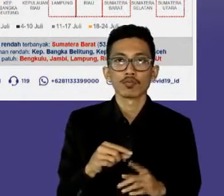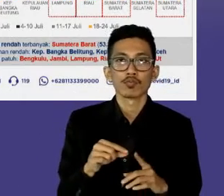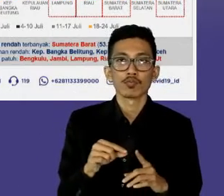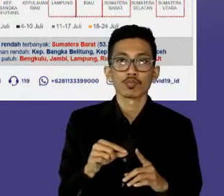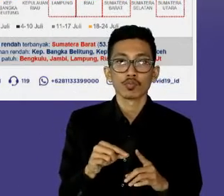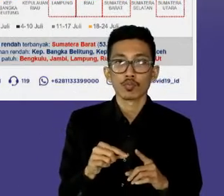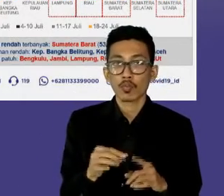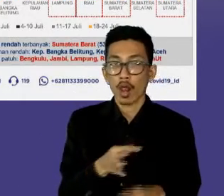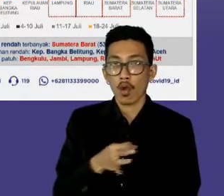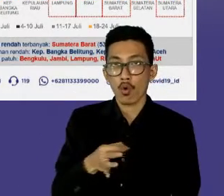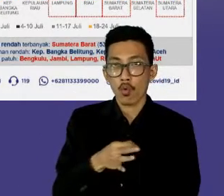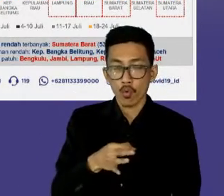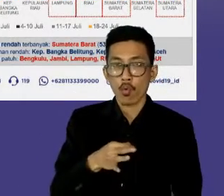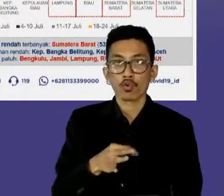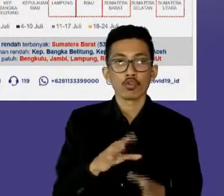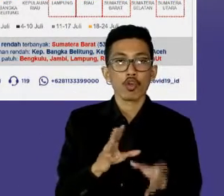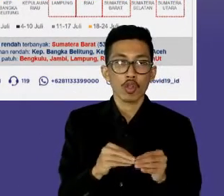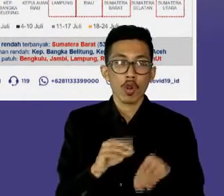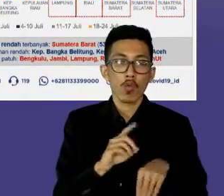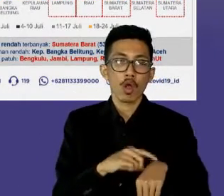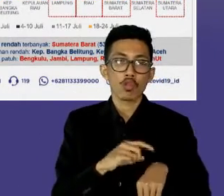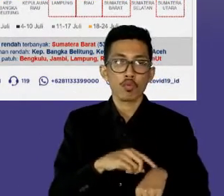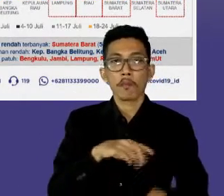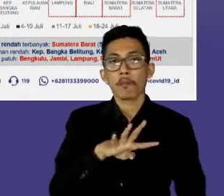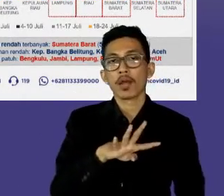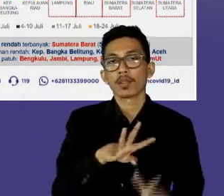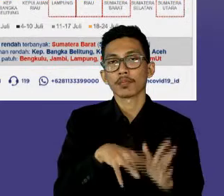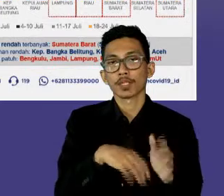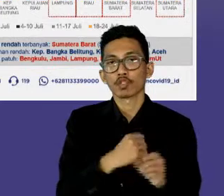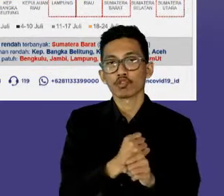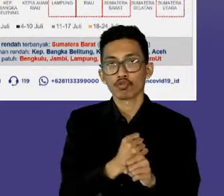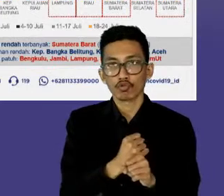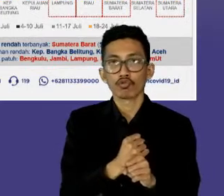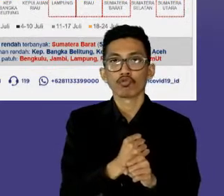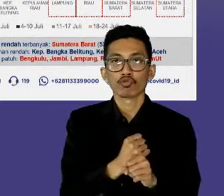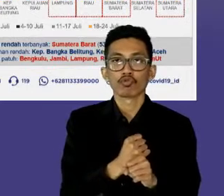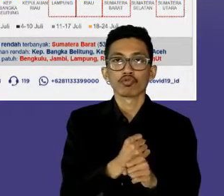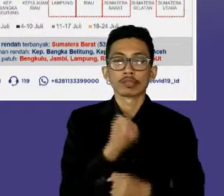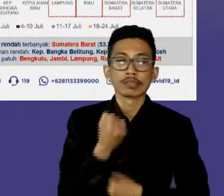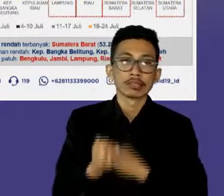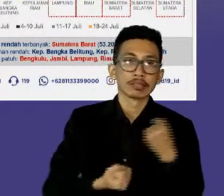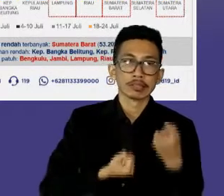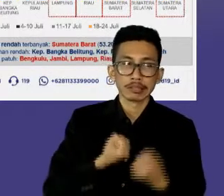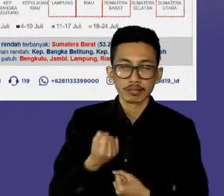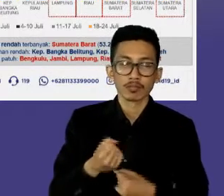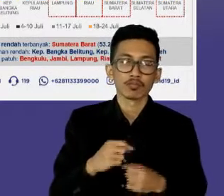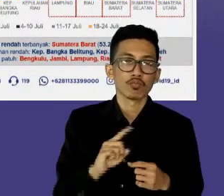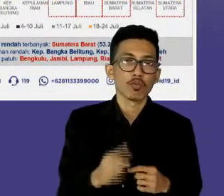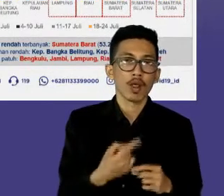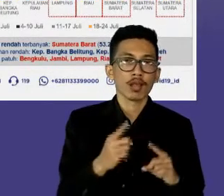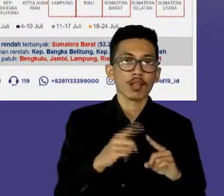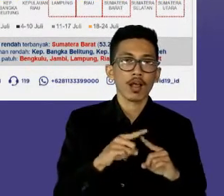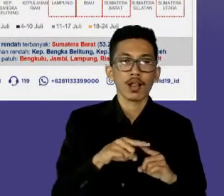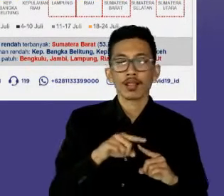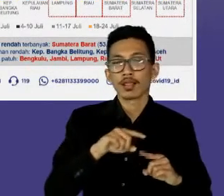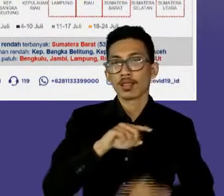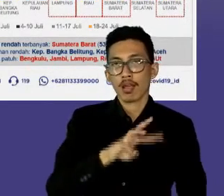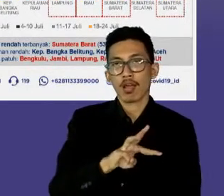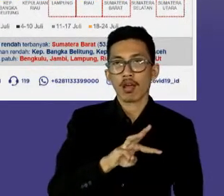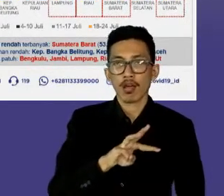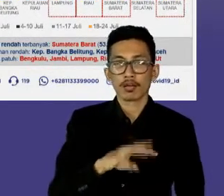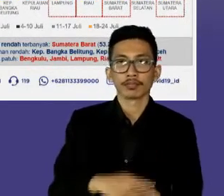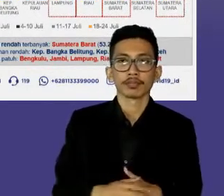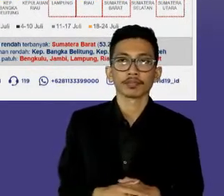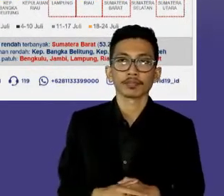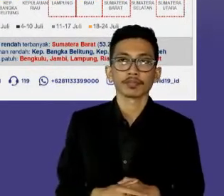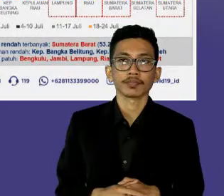kita bandingkan sebelum PPKM darurat dan 3 pekan pelaksanaan PPKM darurat yang sudah dilaksanakan sejak tanggal 3 gitu ya. Nah, yang pertama